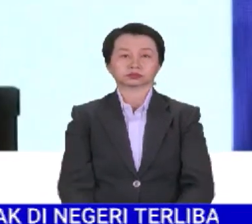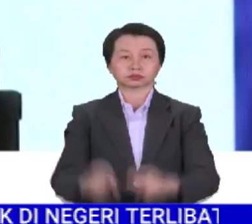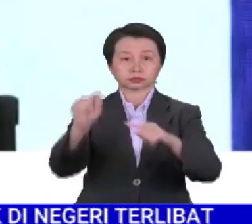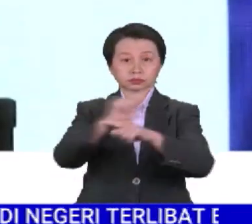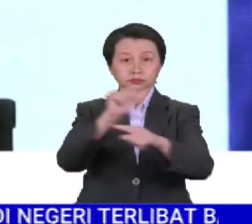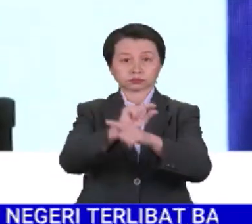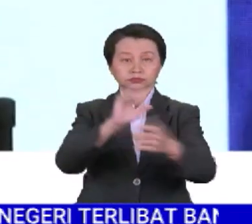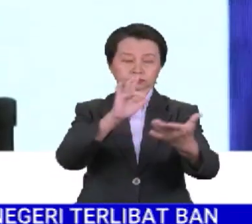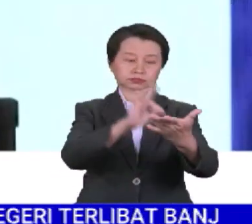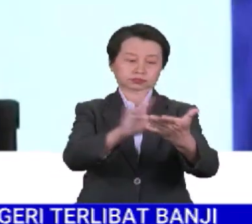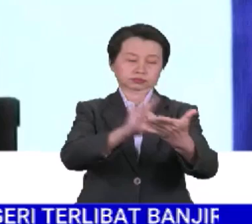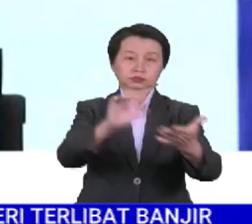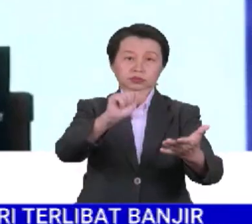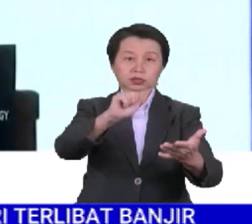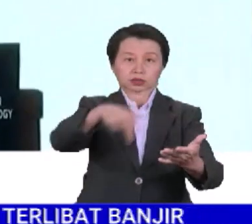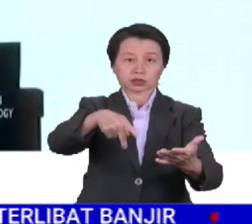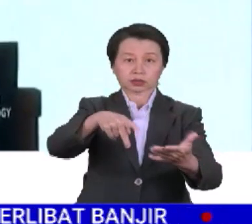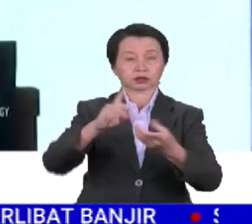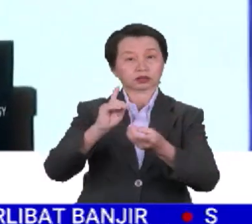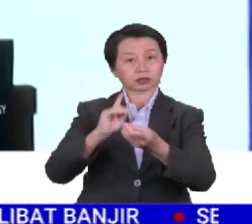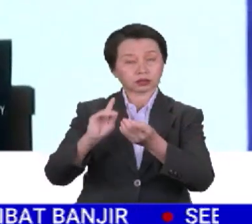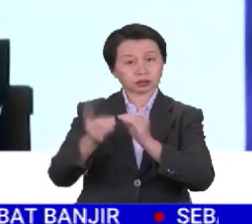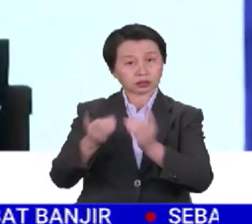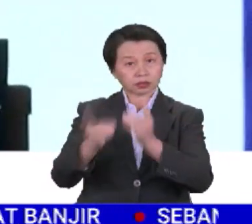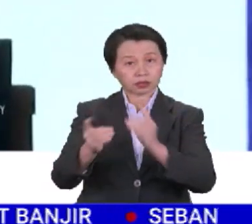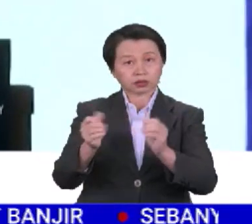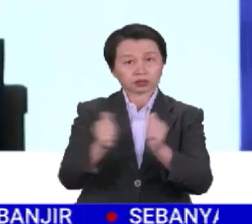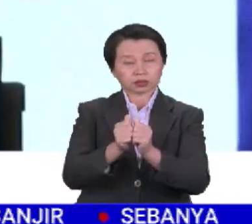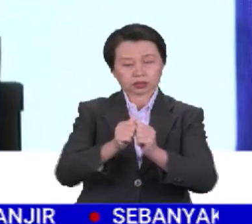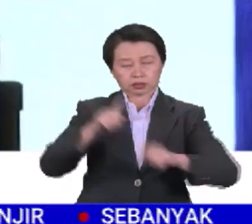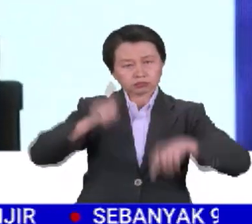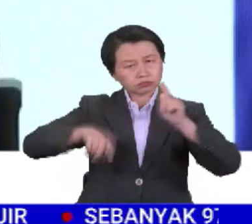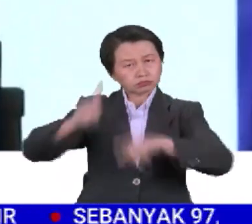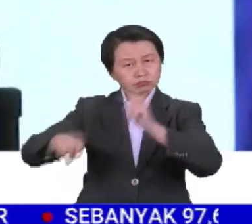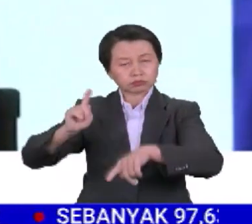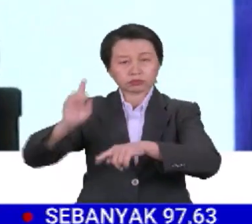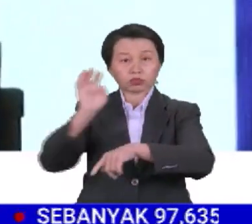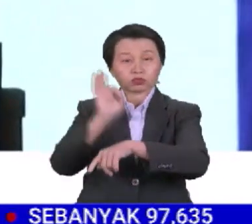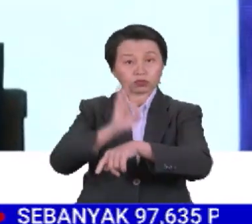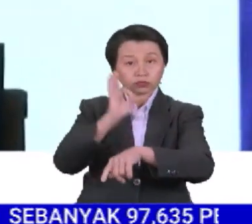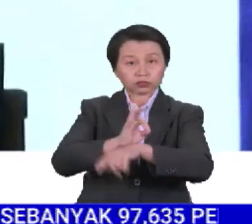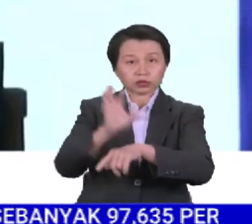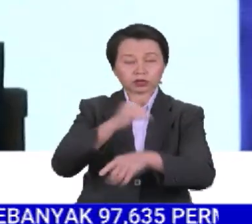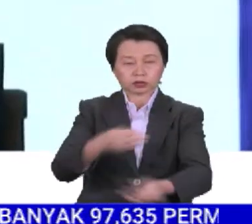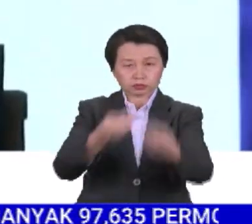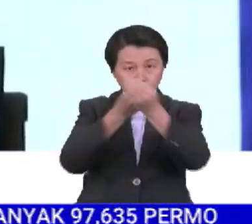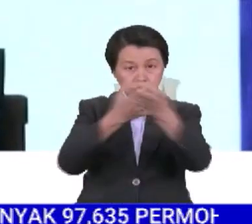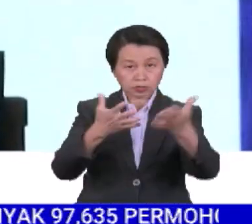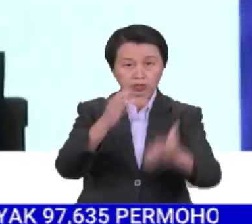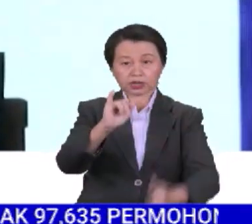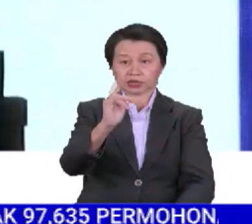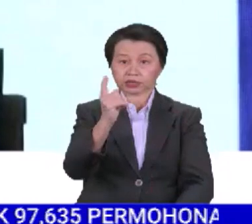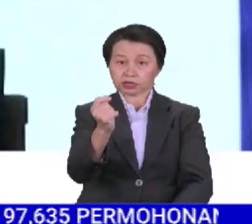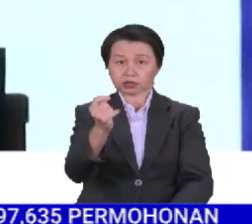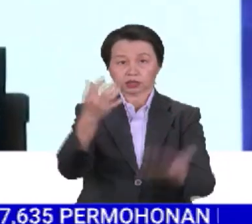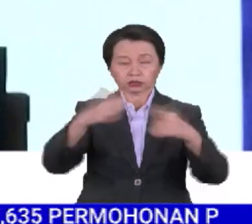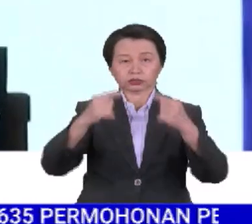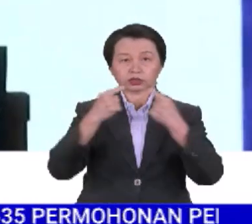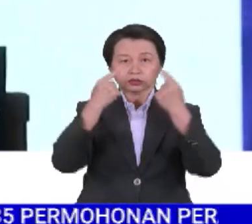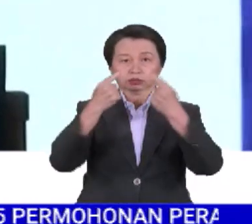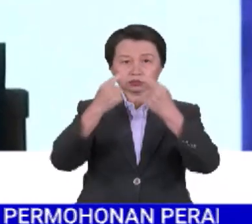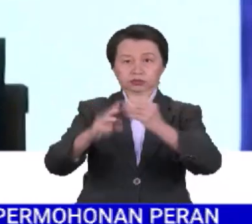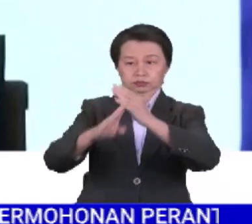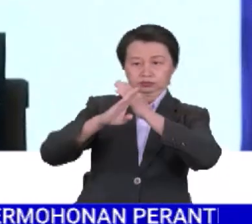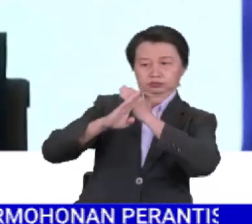Penggunaan aplikasi digital dengan pelbagai fungsi teknologi, maklumat teknologi telah berjaya